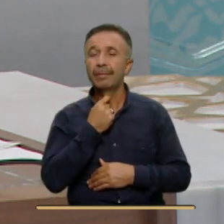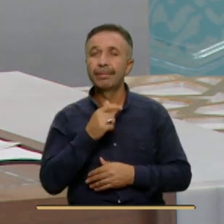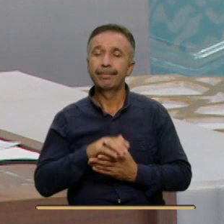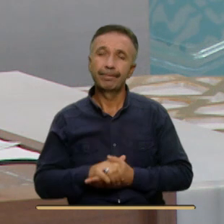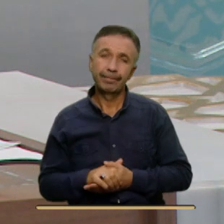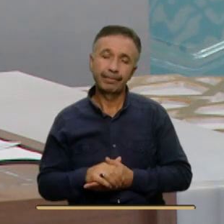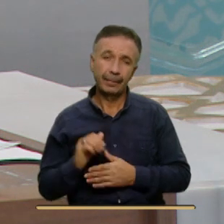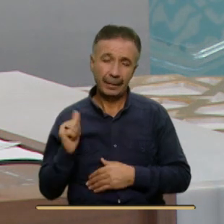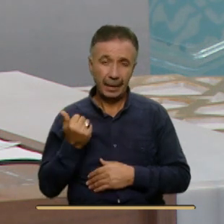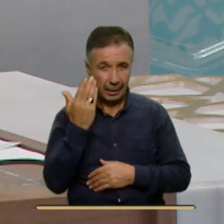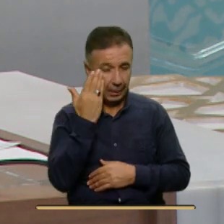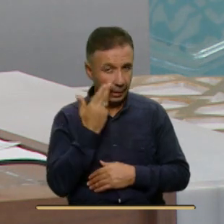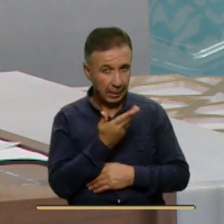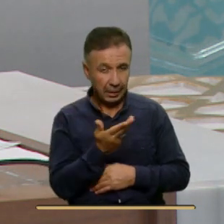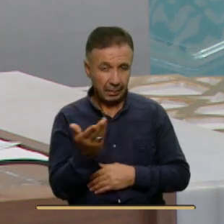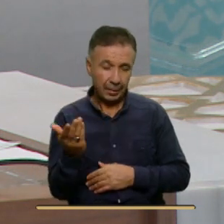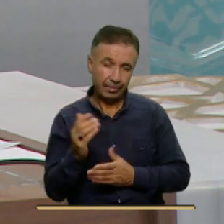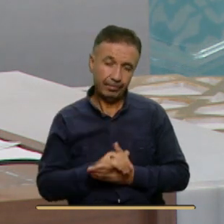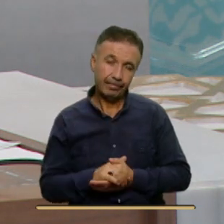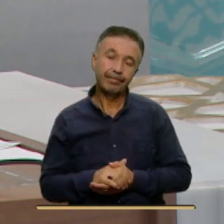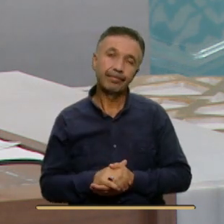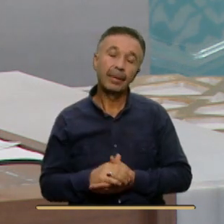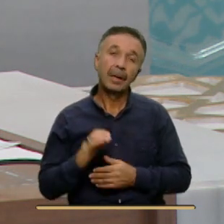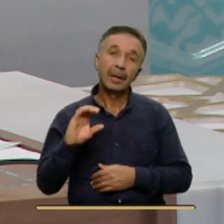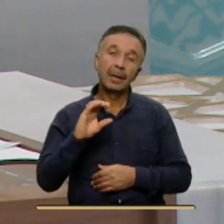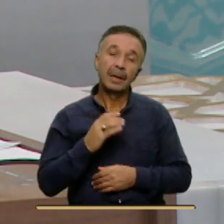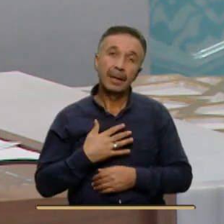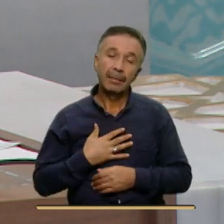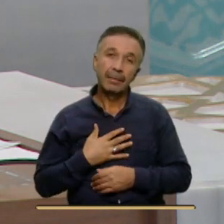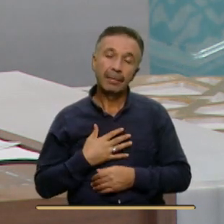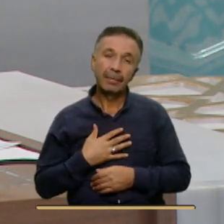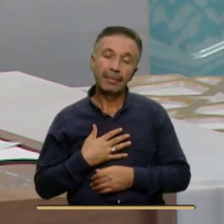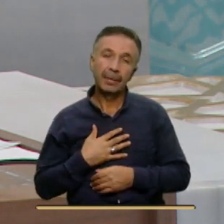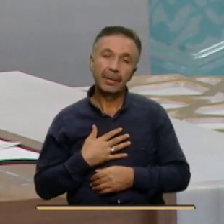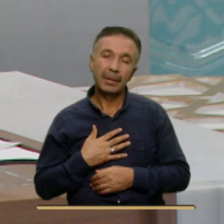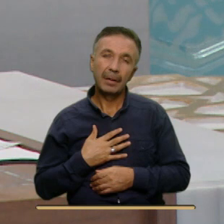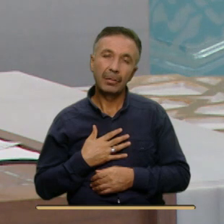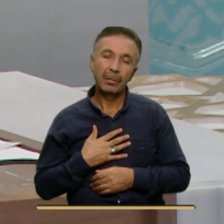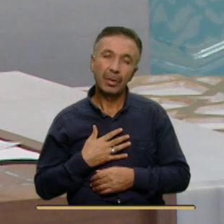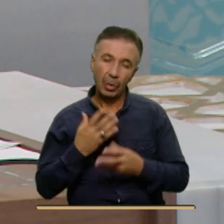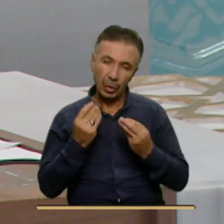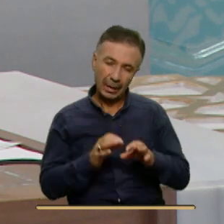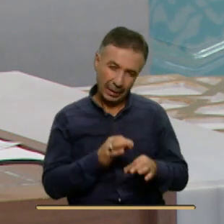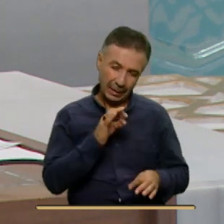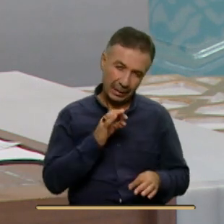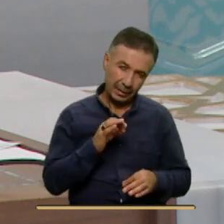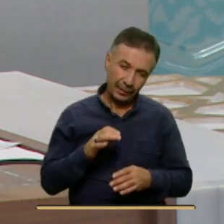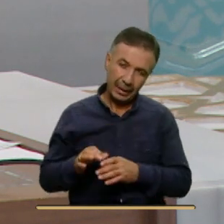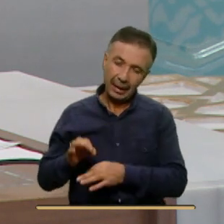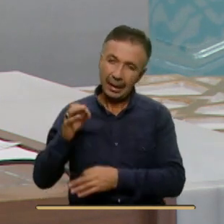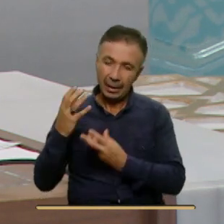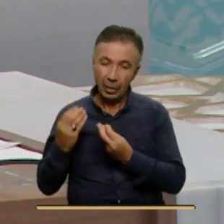cemaatim, kıymetli izleyenlerimiz. İslami olan insanidir, insani